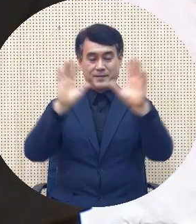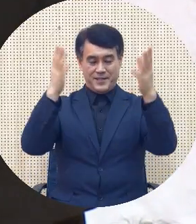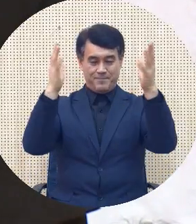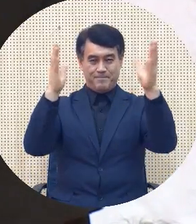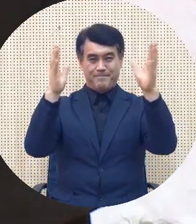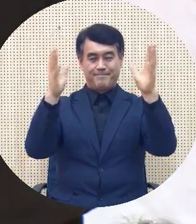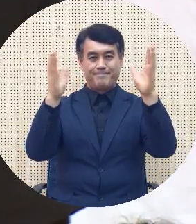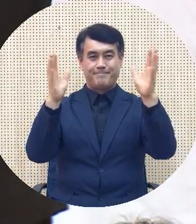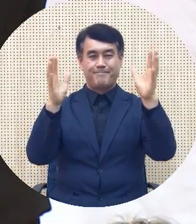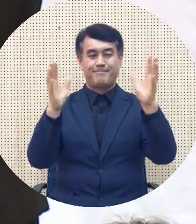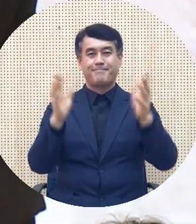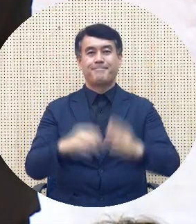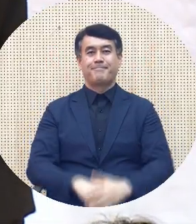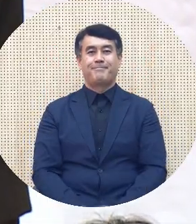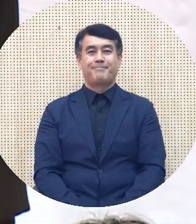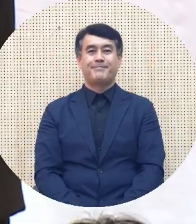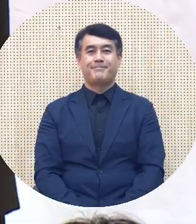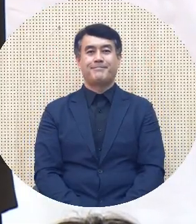부탁드리겠습니다.